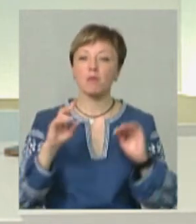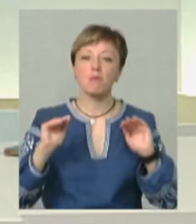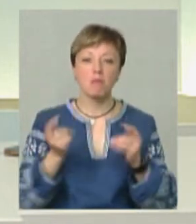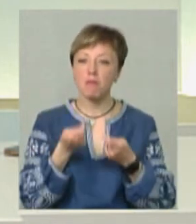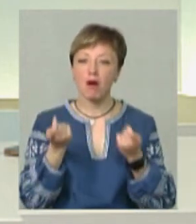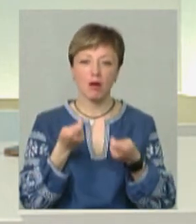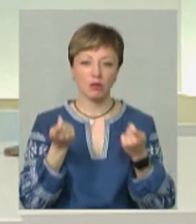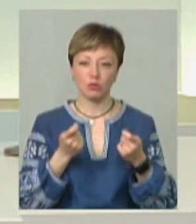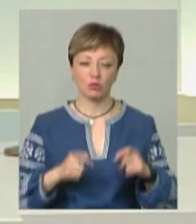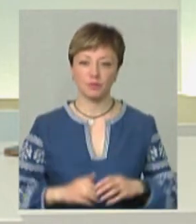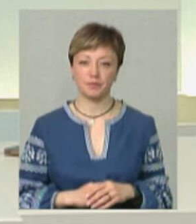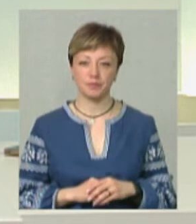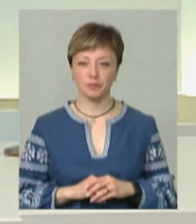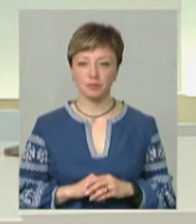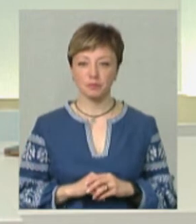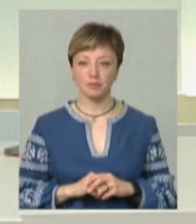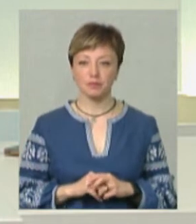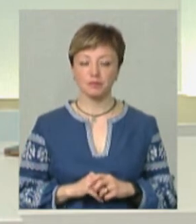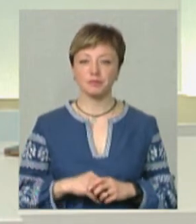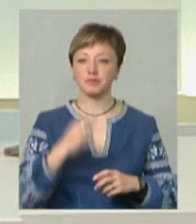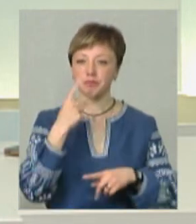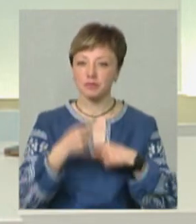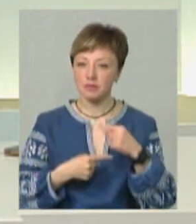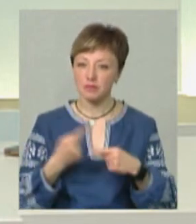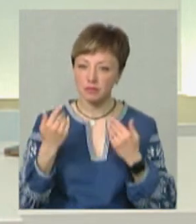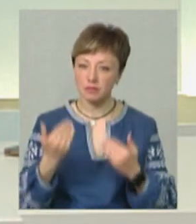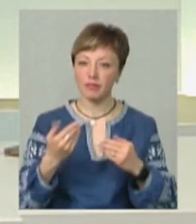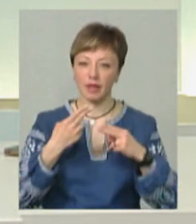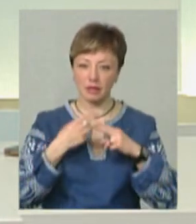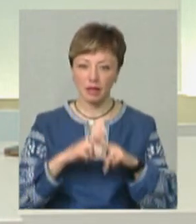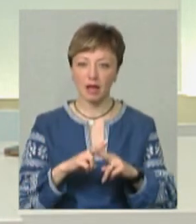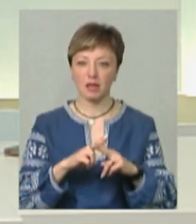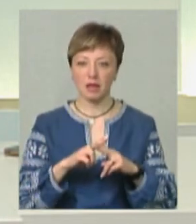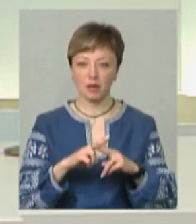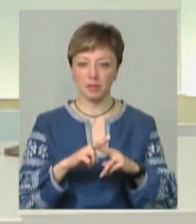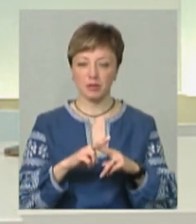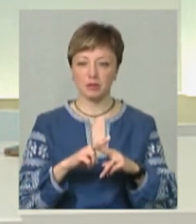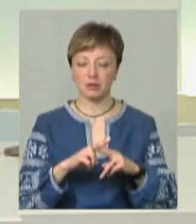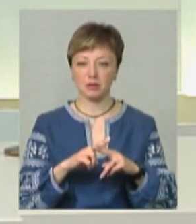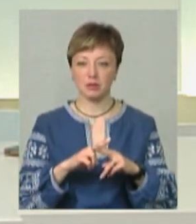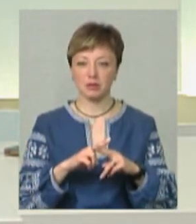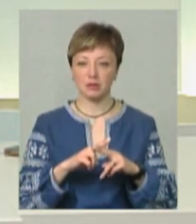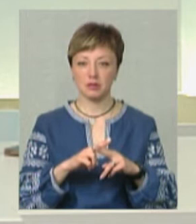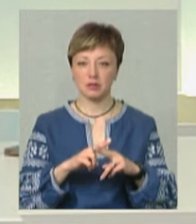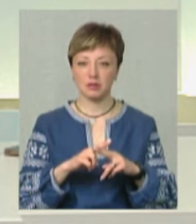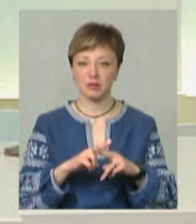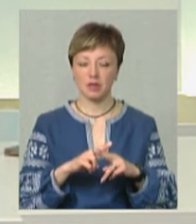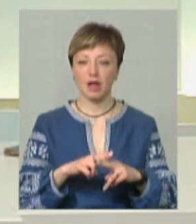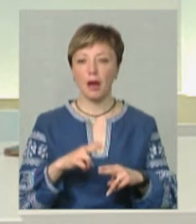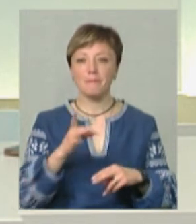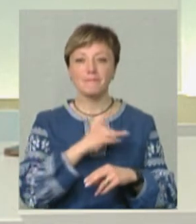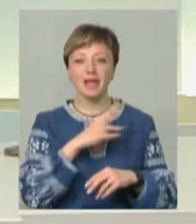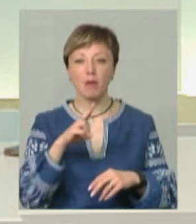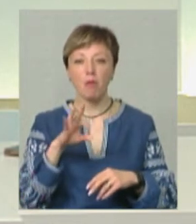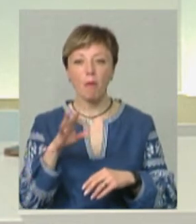дуже малої кількості, тобто з тими традиційними техніками. Мається на увазі низ, там білим по